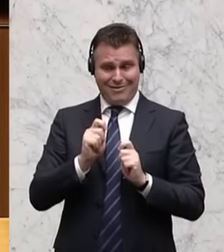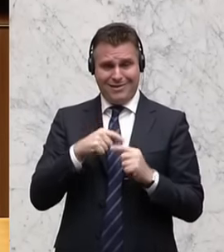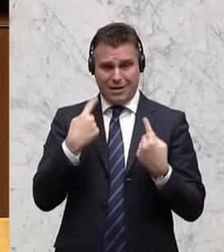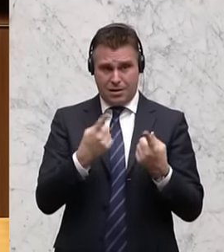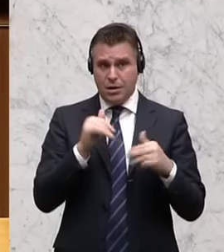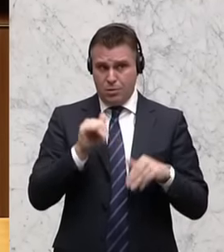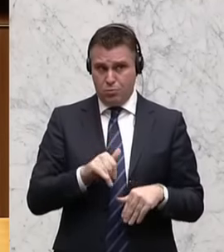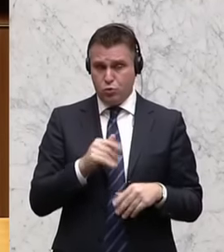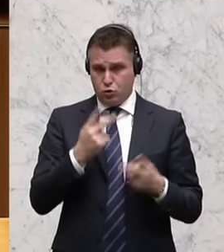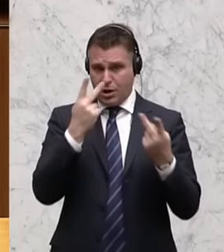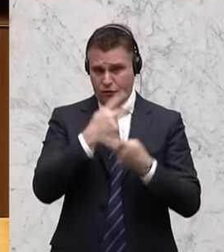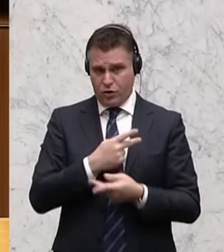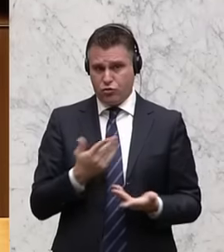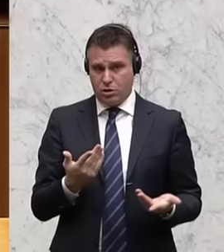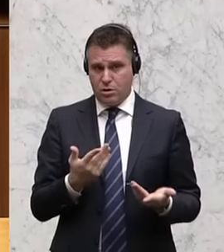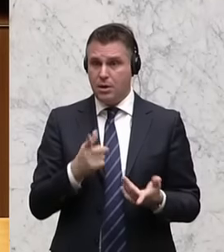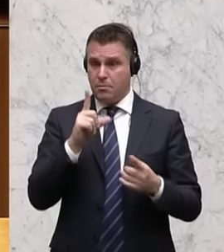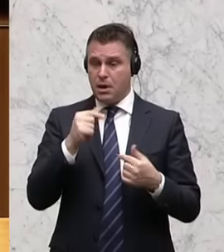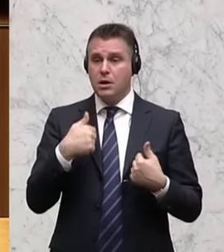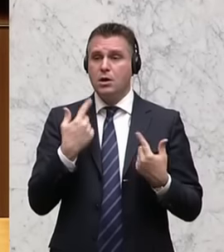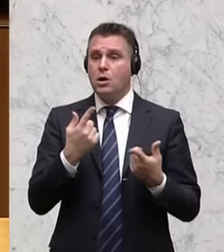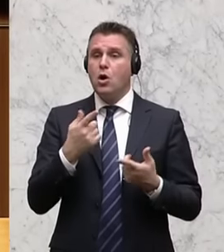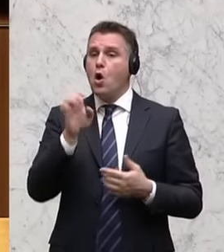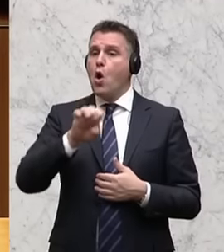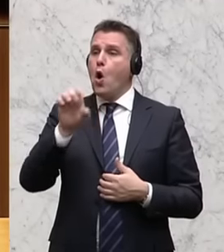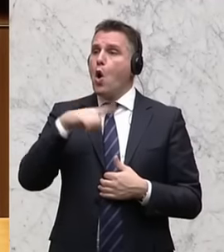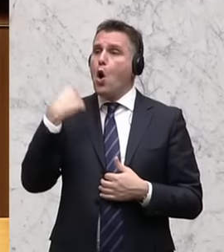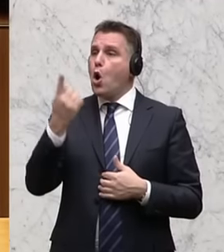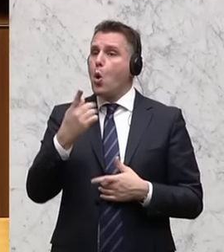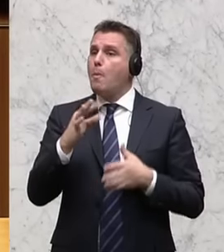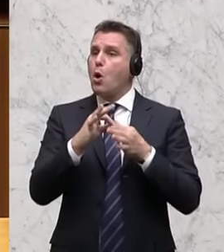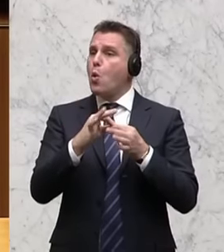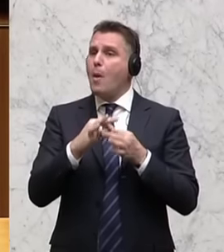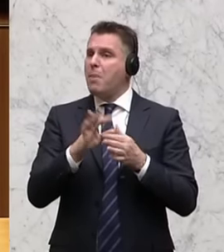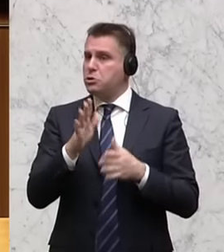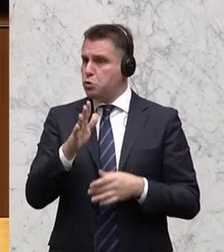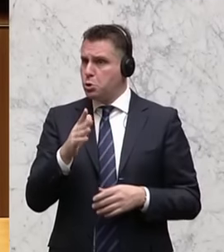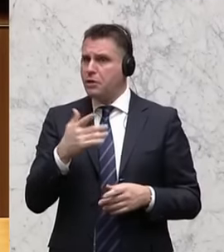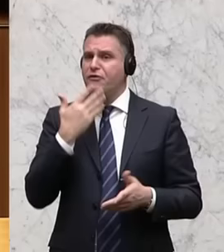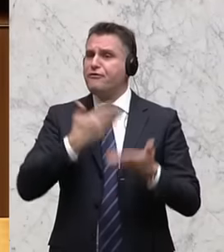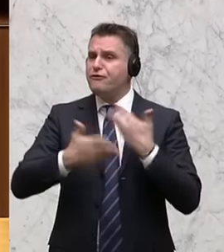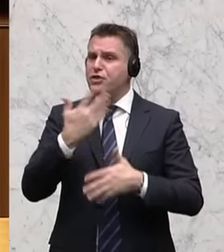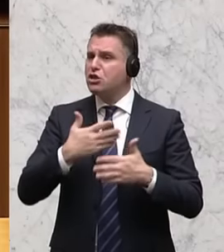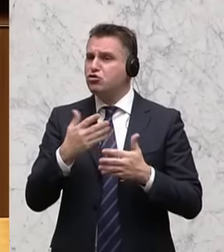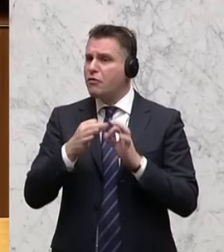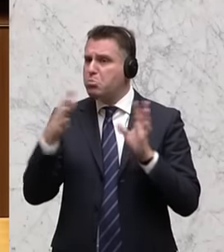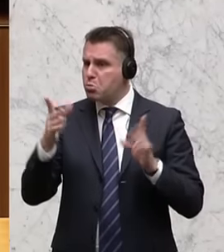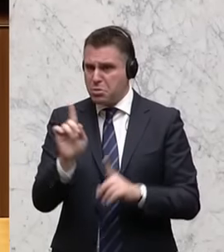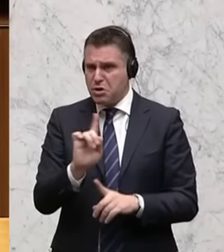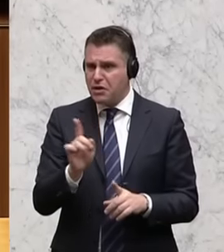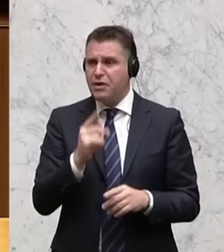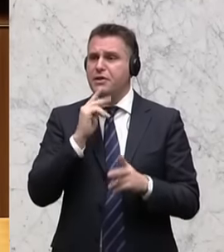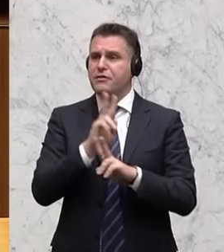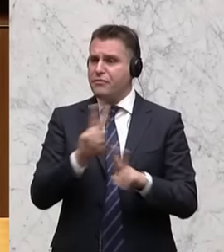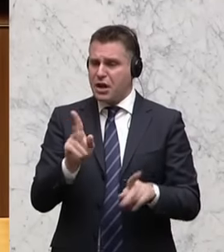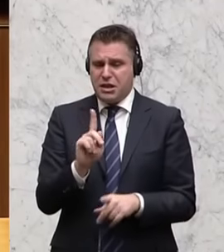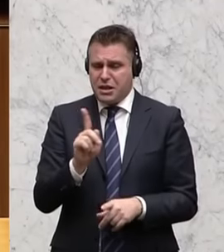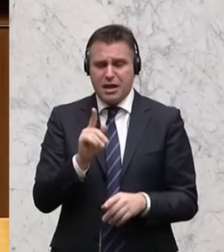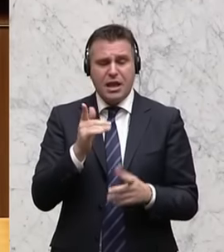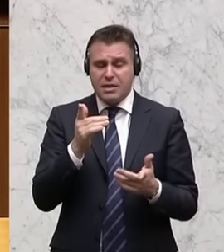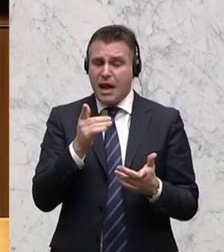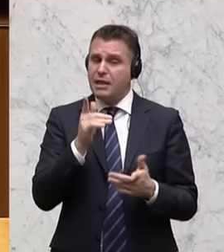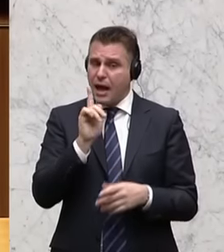Es geht nicht darum, keine Kooperation in Europa zu haben. Es geht nicht darum, wirtschaftlich zusammenzuarbeiten. Es geht nicht darum, den Frieden zu halten. Es geht um